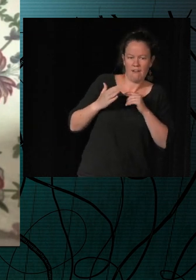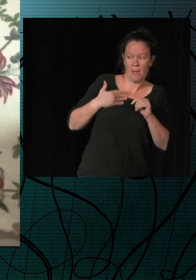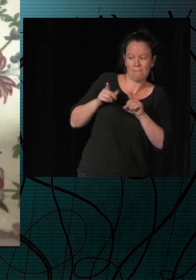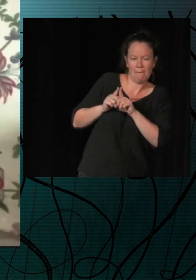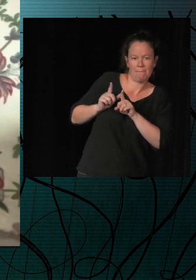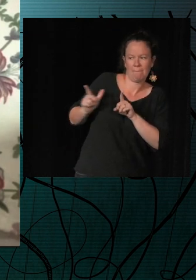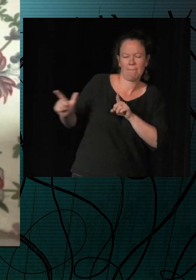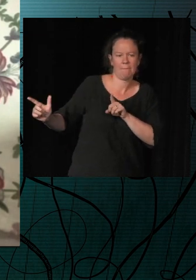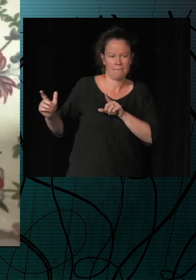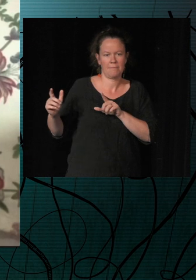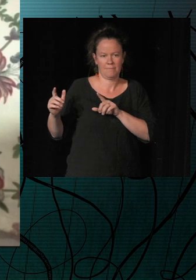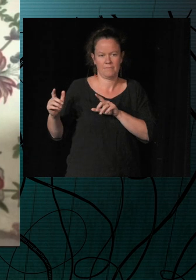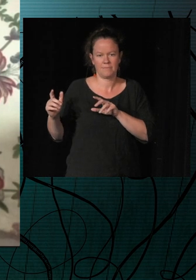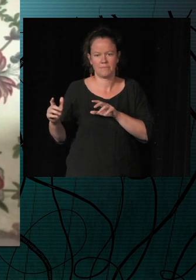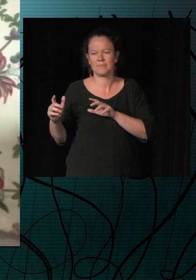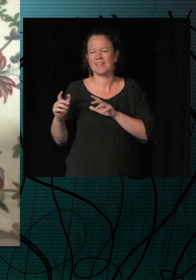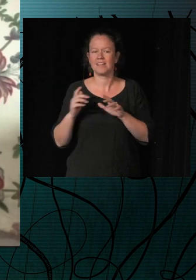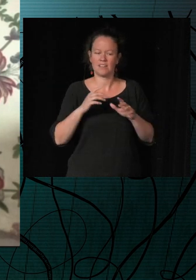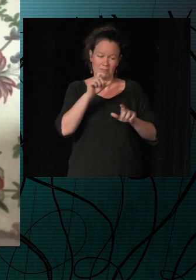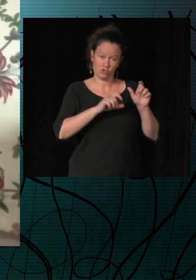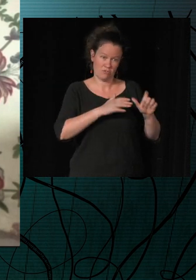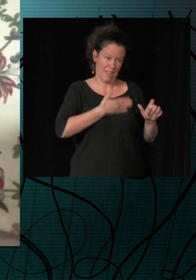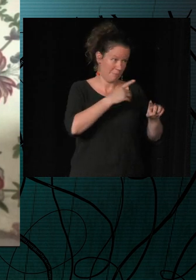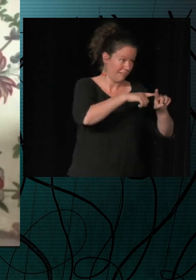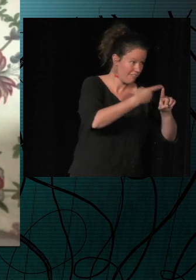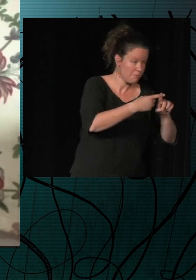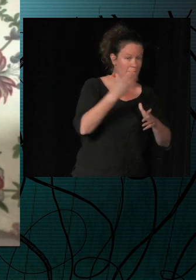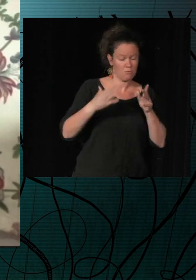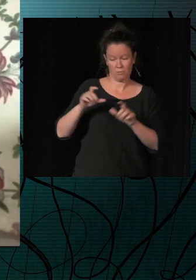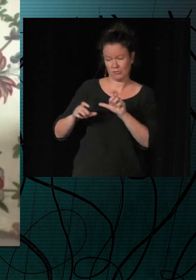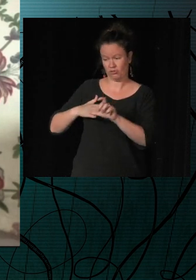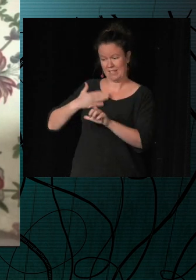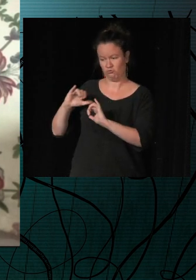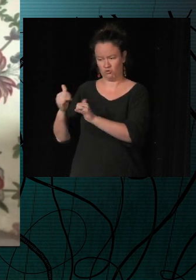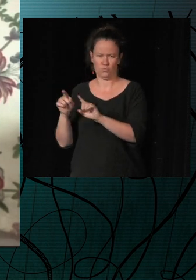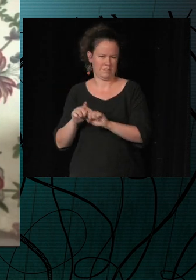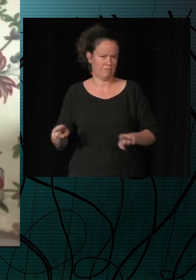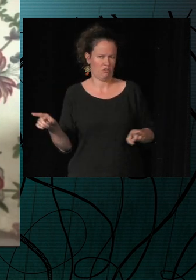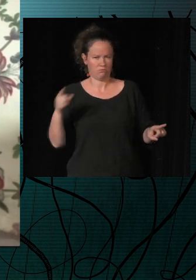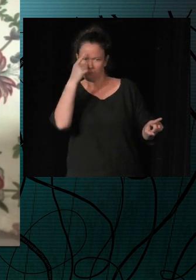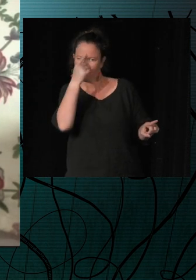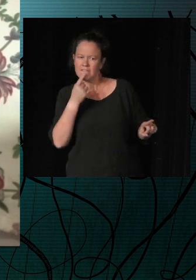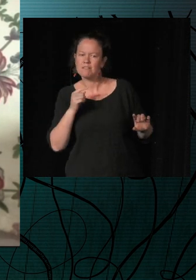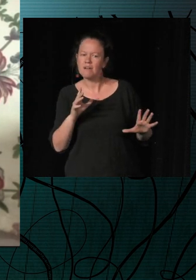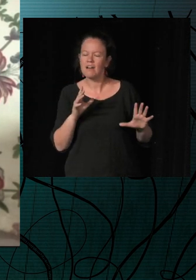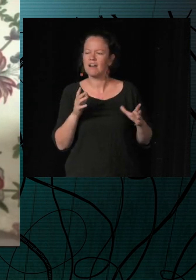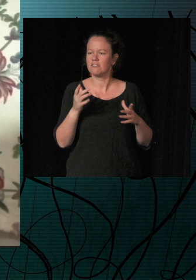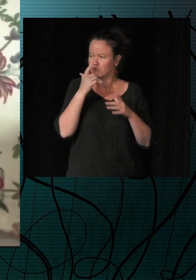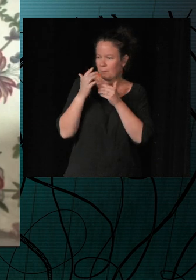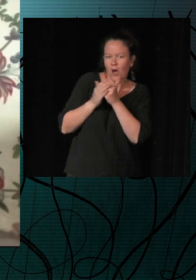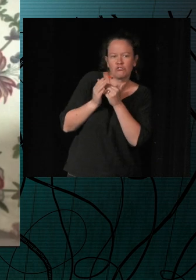sont pas tout à fait les mêmes quand même que les amateurs de de de de jeux mais on a des thèmes et des